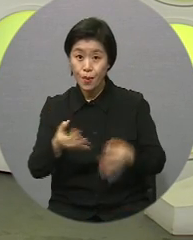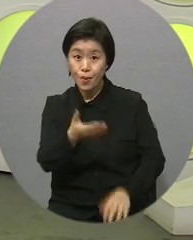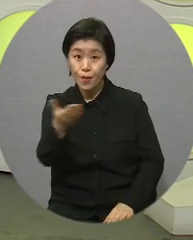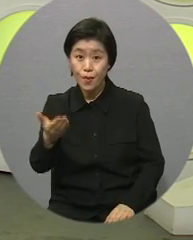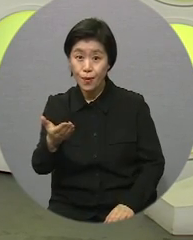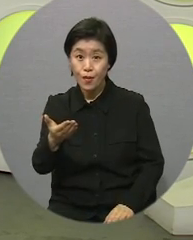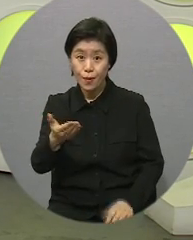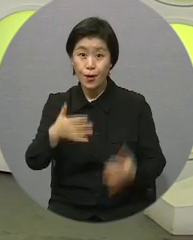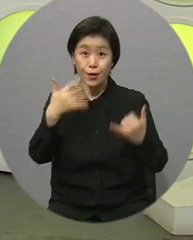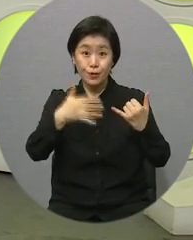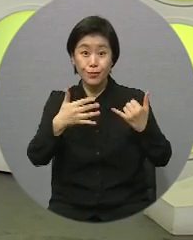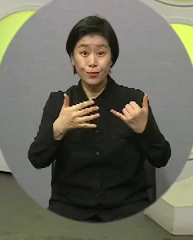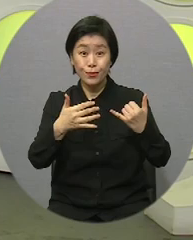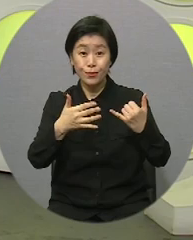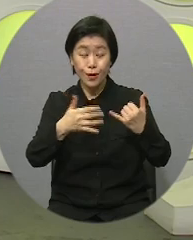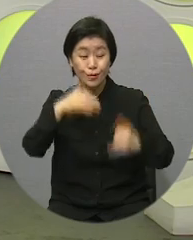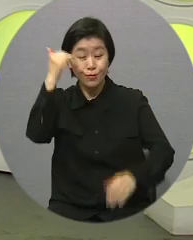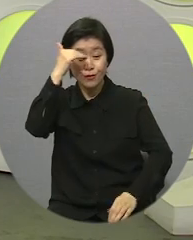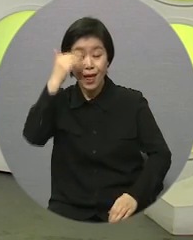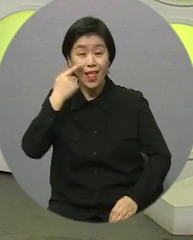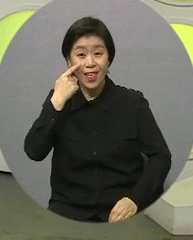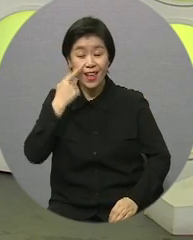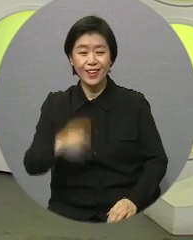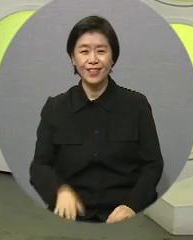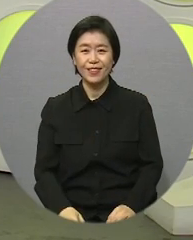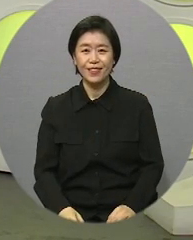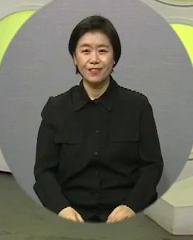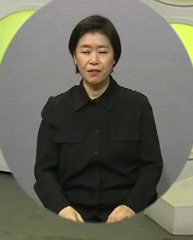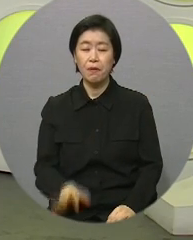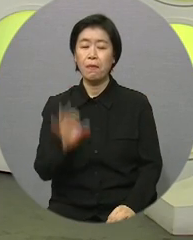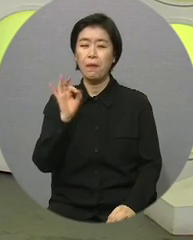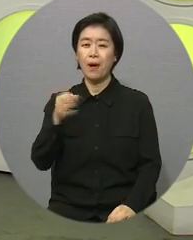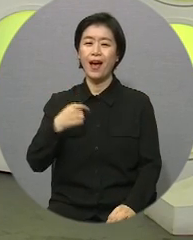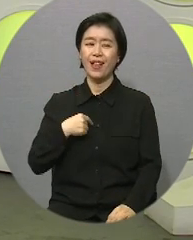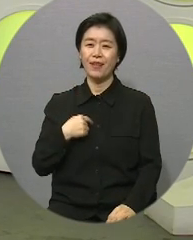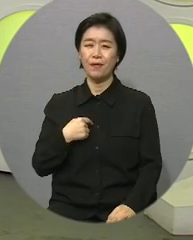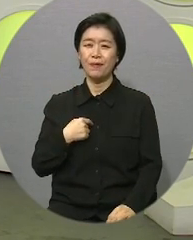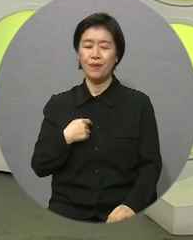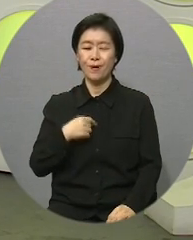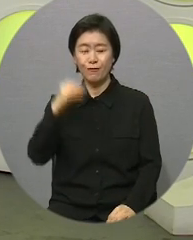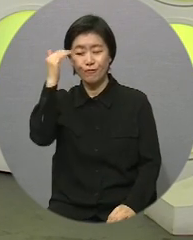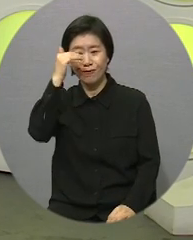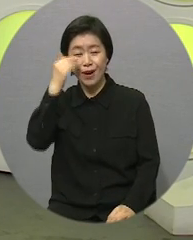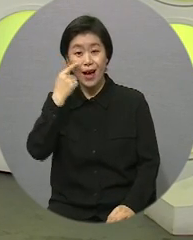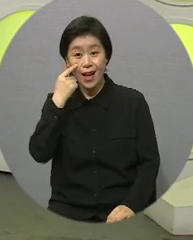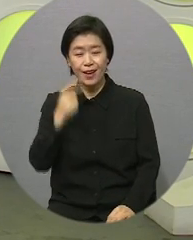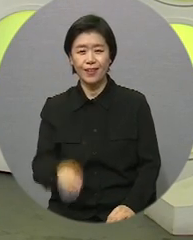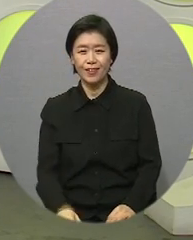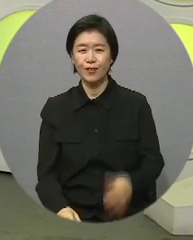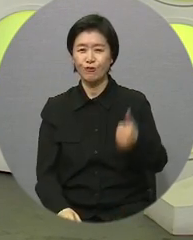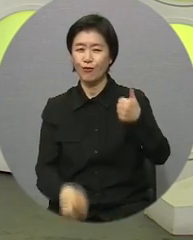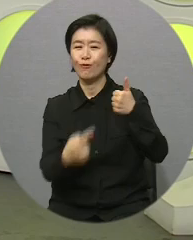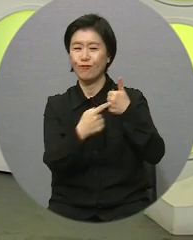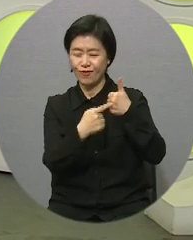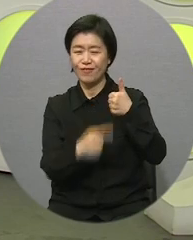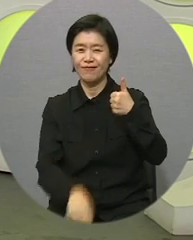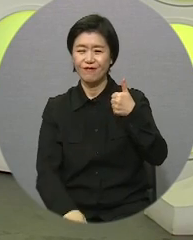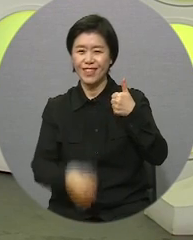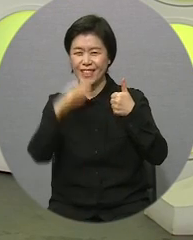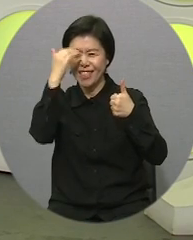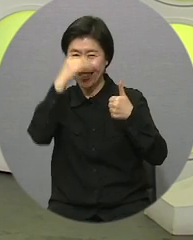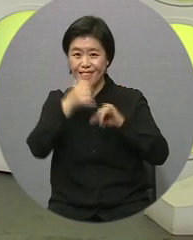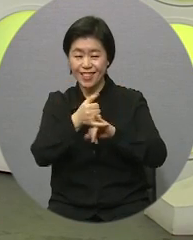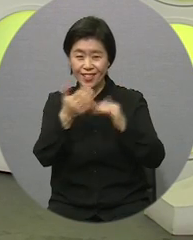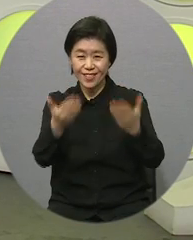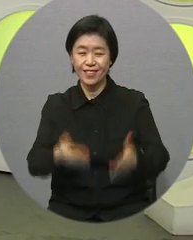한번네 좋은 말할 때 들어오세요 저도 들어가서 꼭 구독 누르고네 시청하도록